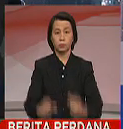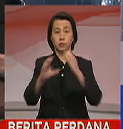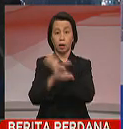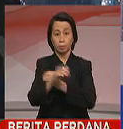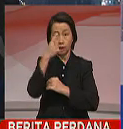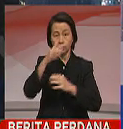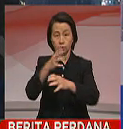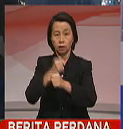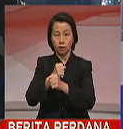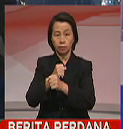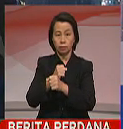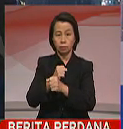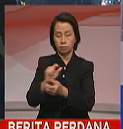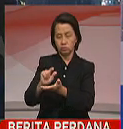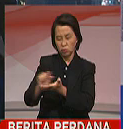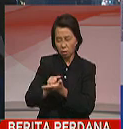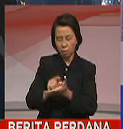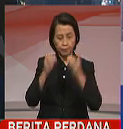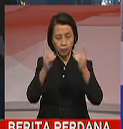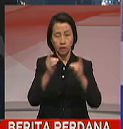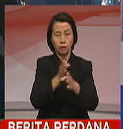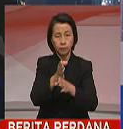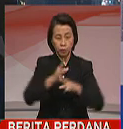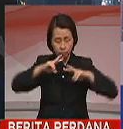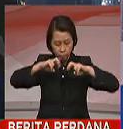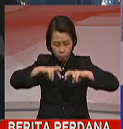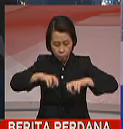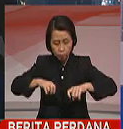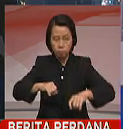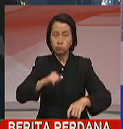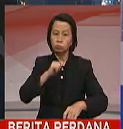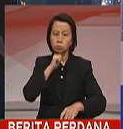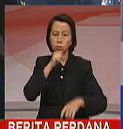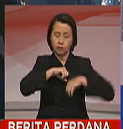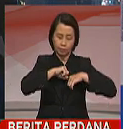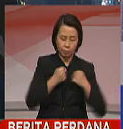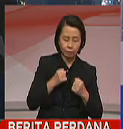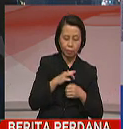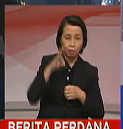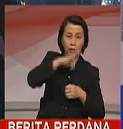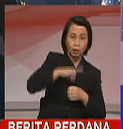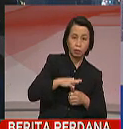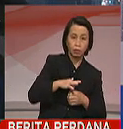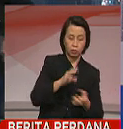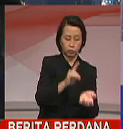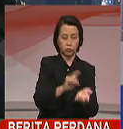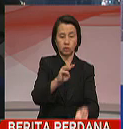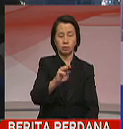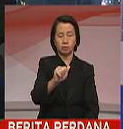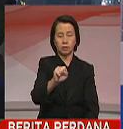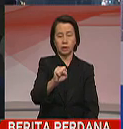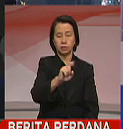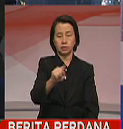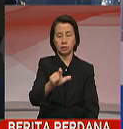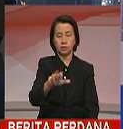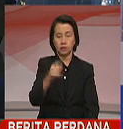Cabaran untuk mendapatkan geran pendidikan dalam bidang penyelidikan tidak mematahkan semangat Dr. Masliza Mahmud untuk